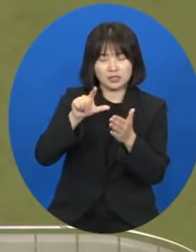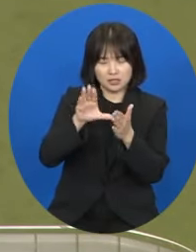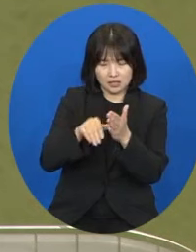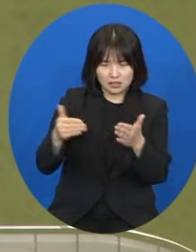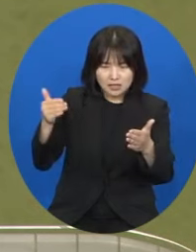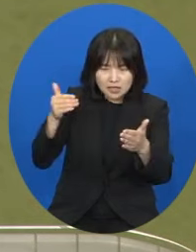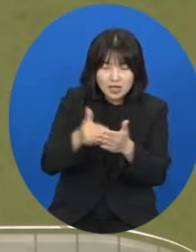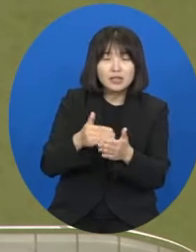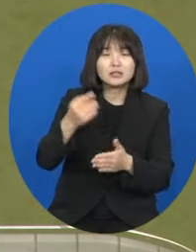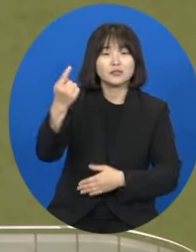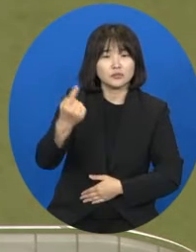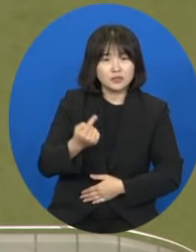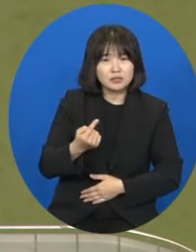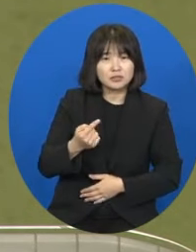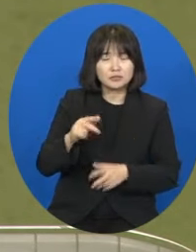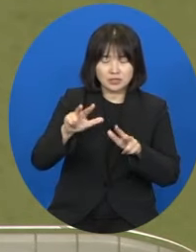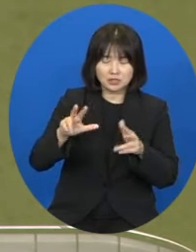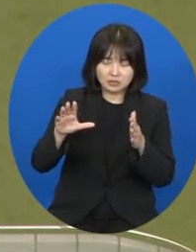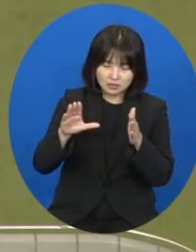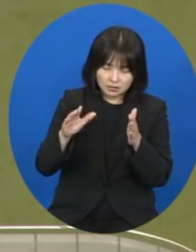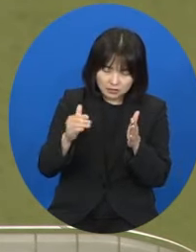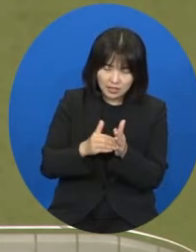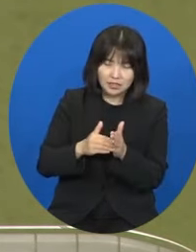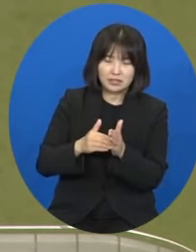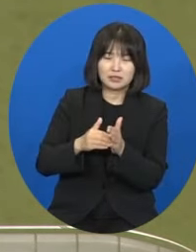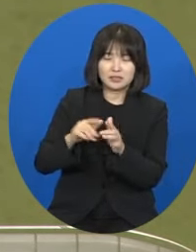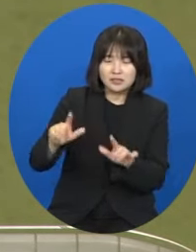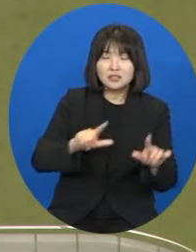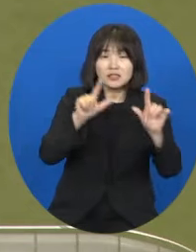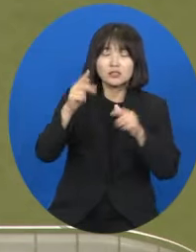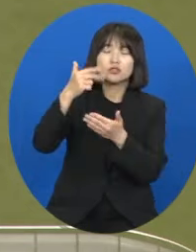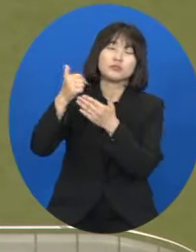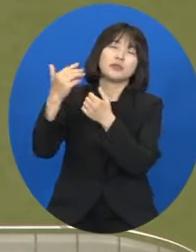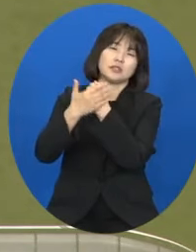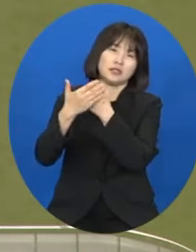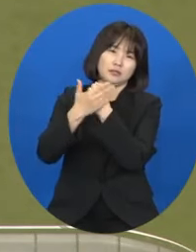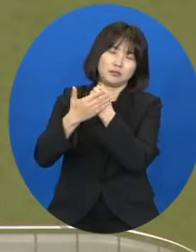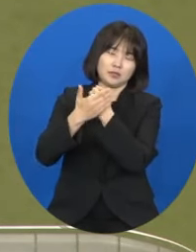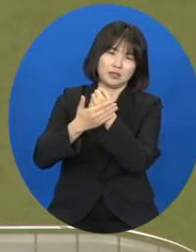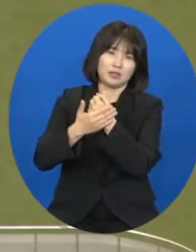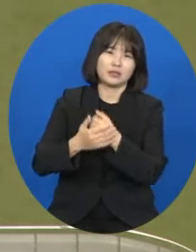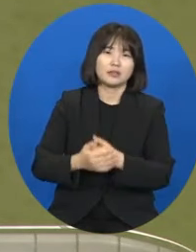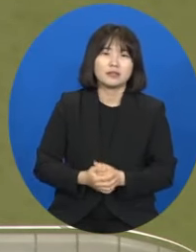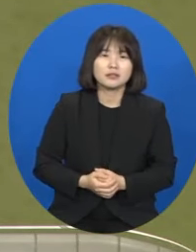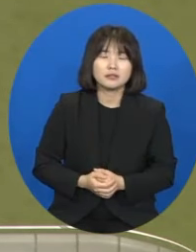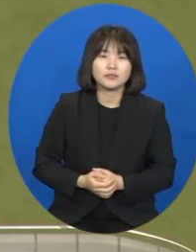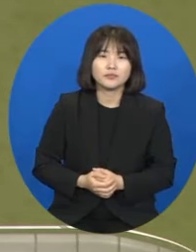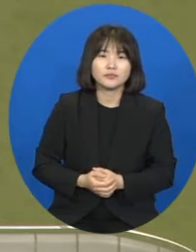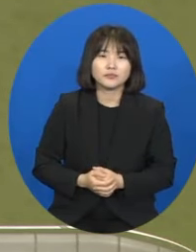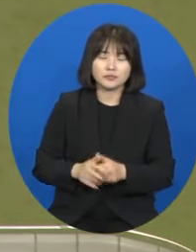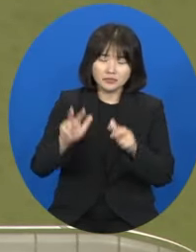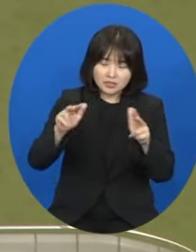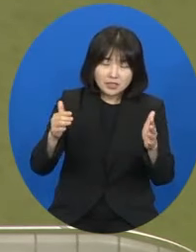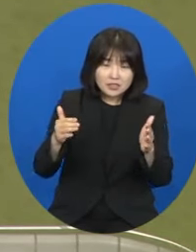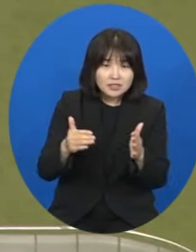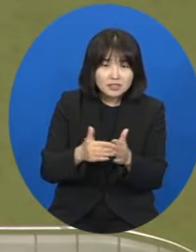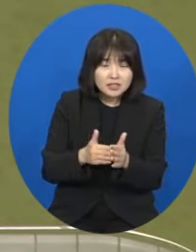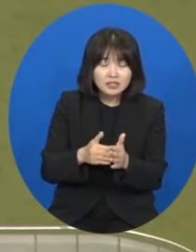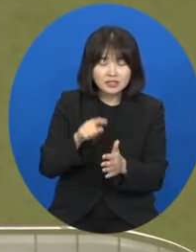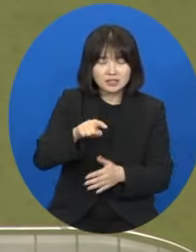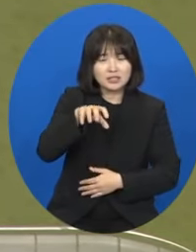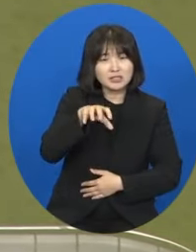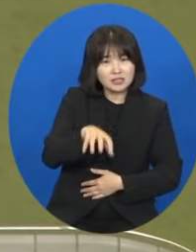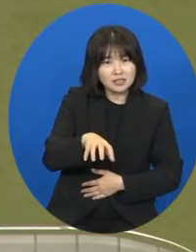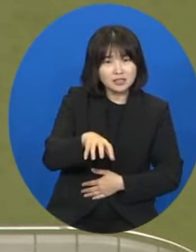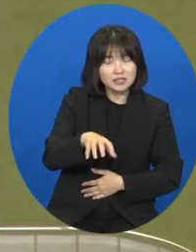왔습니다. 지금까지 지나온 것 주의 은혜입니다. 한이 없는 주의 사랑 어찌 이루 말하겠습니까? 지금까지 이 자리에 오게 된